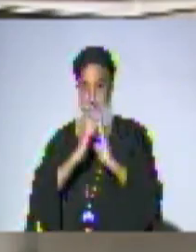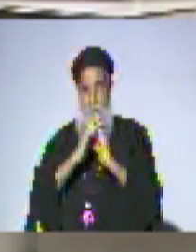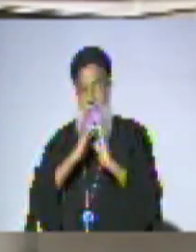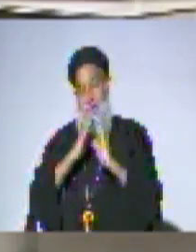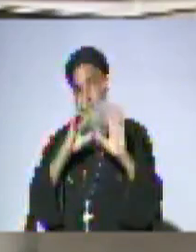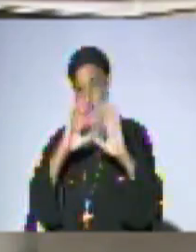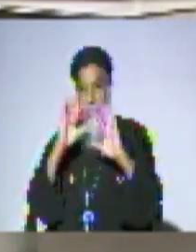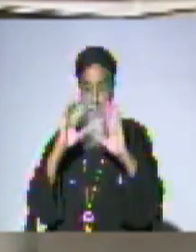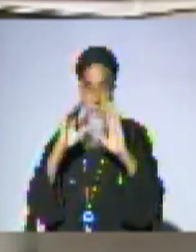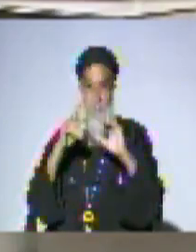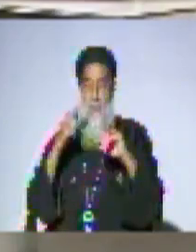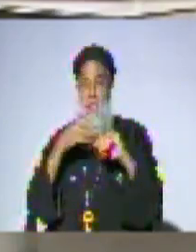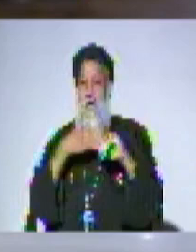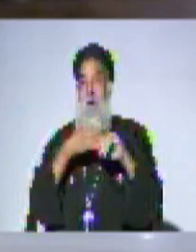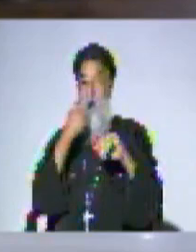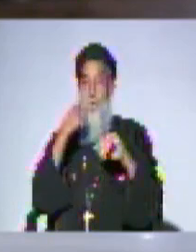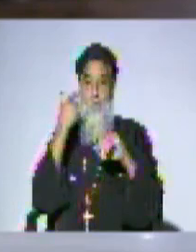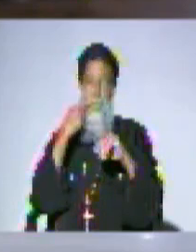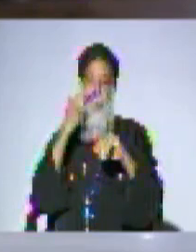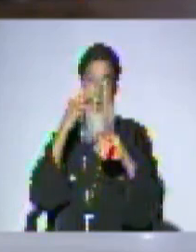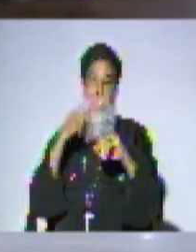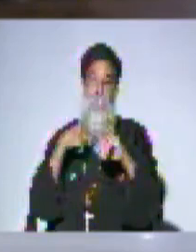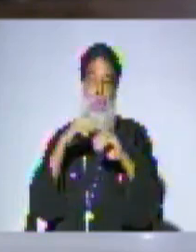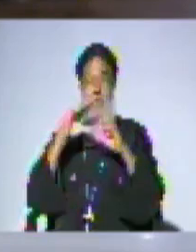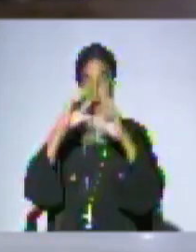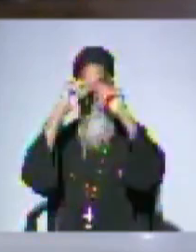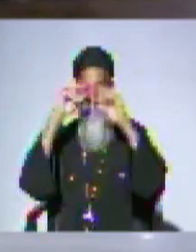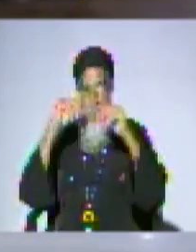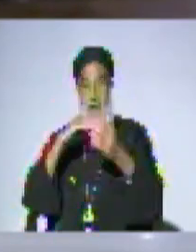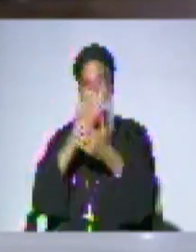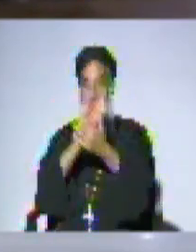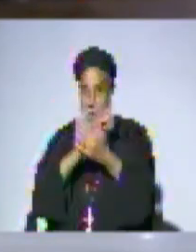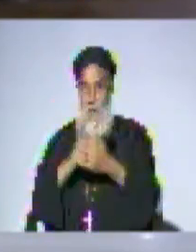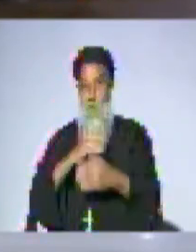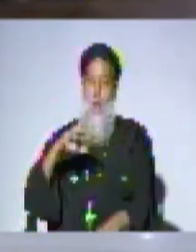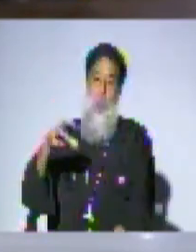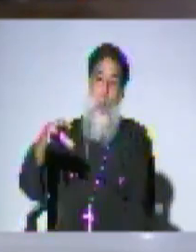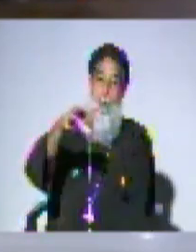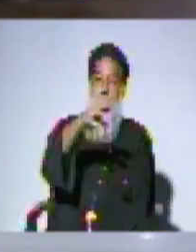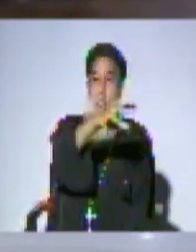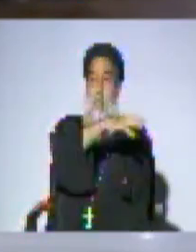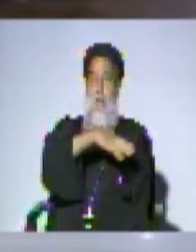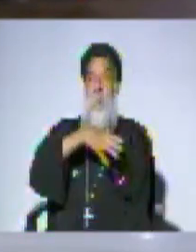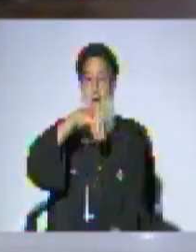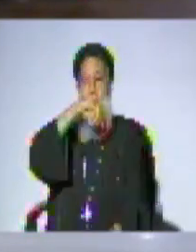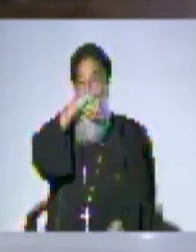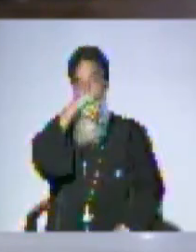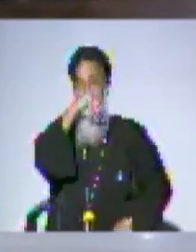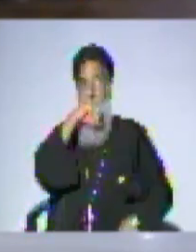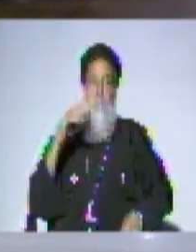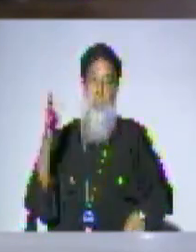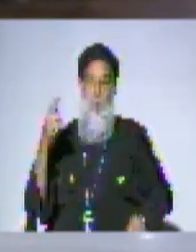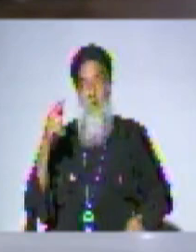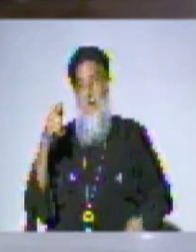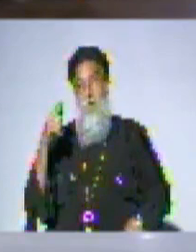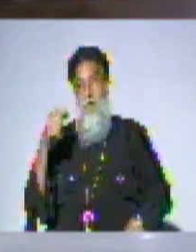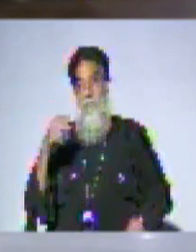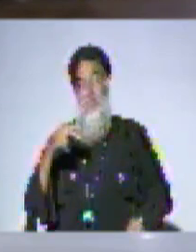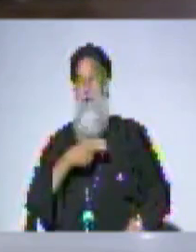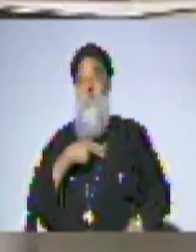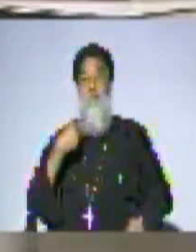وأرمن أرمينيا وأرمن لبنان، يعني كل الكنائس، وإخوتنا الكاثوليك عندهم